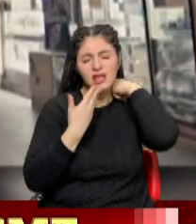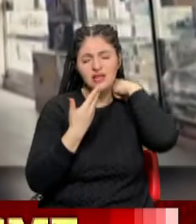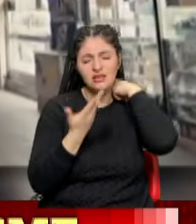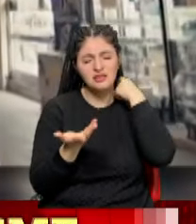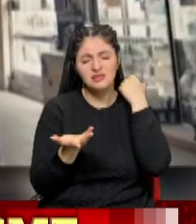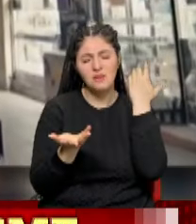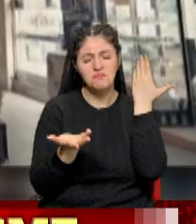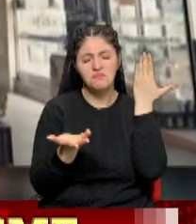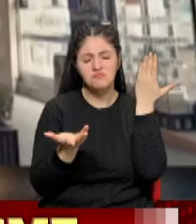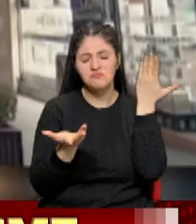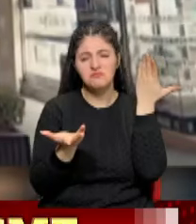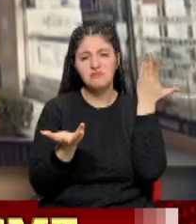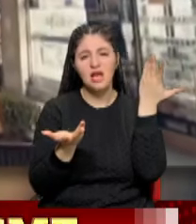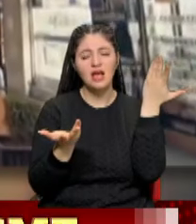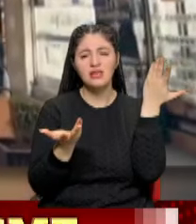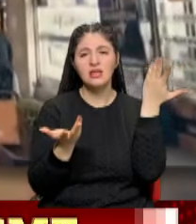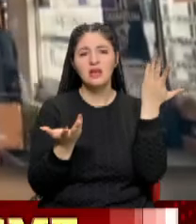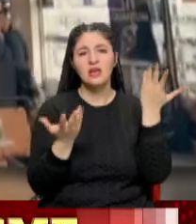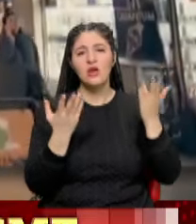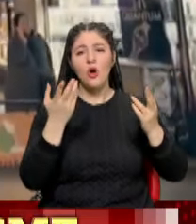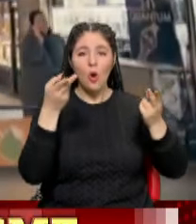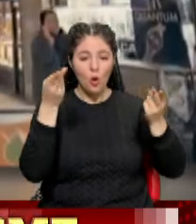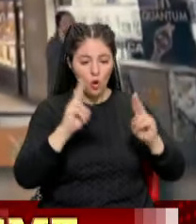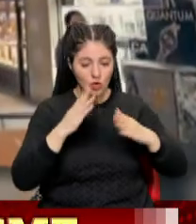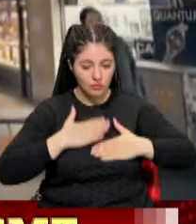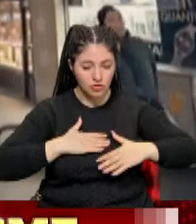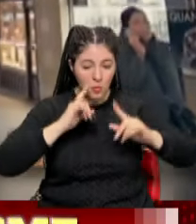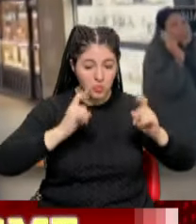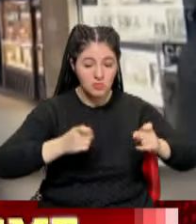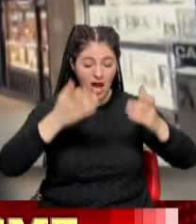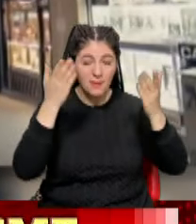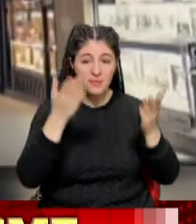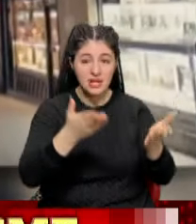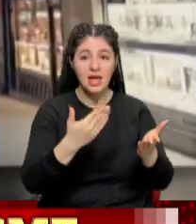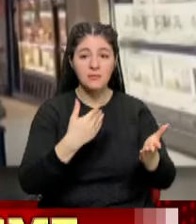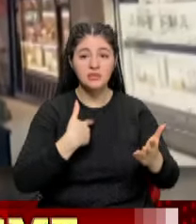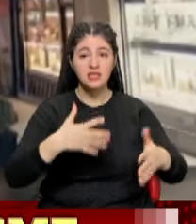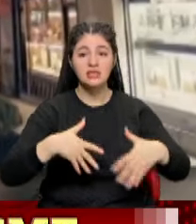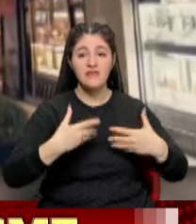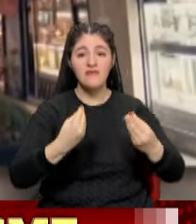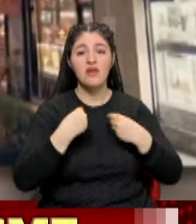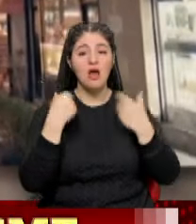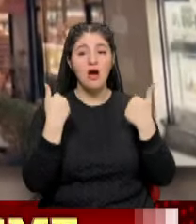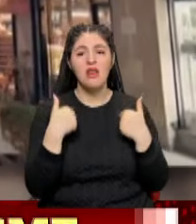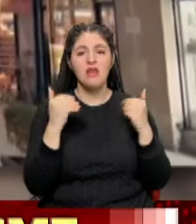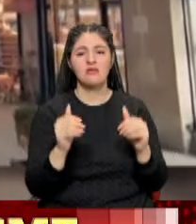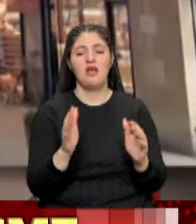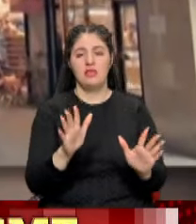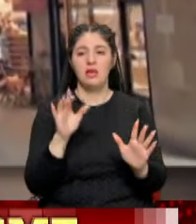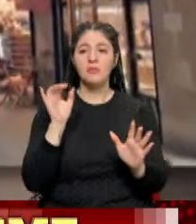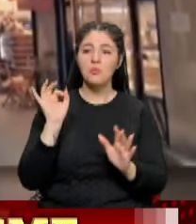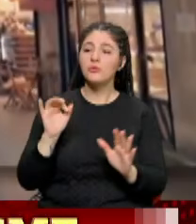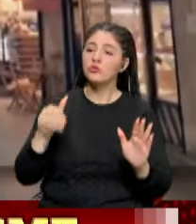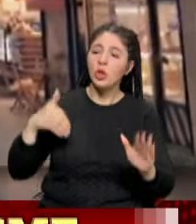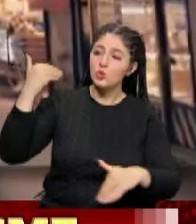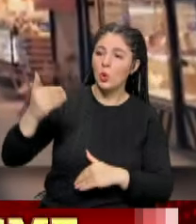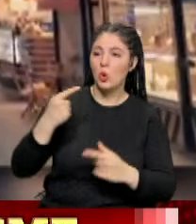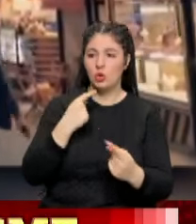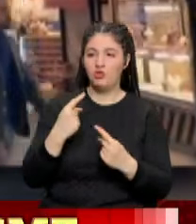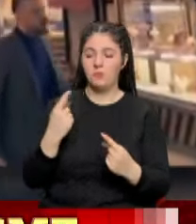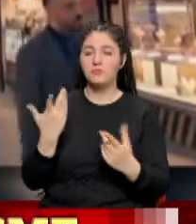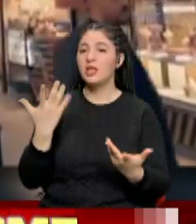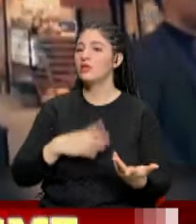anlatsam. Yani artık ölülerimizi bulmak bile bizi sevindirir hale geldi. Peki bundan sonrasını konuşalım